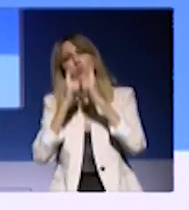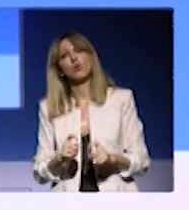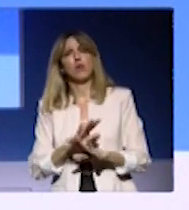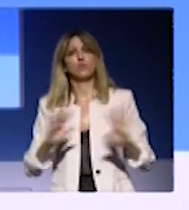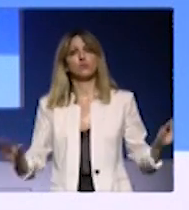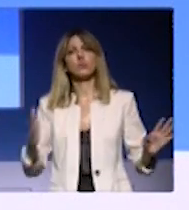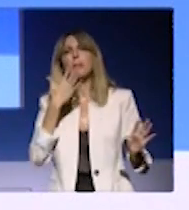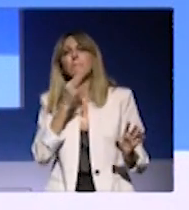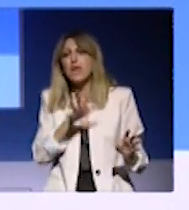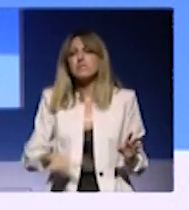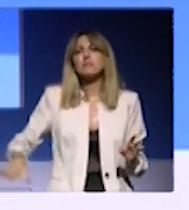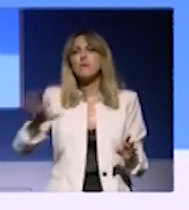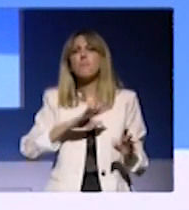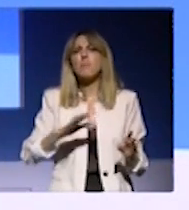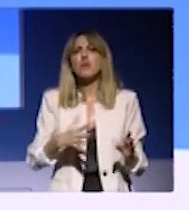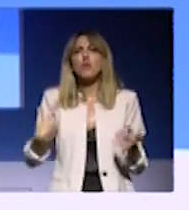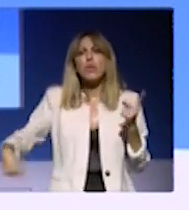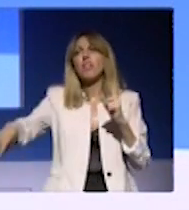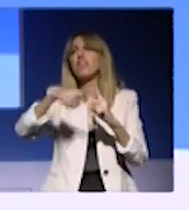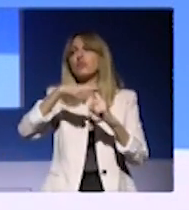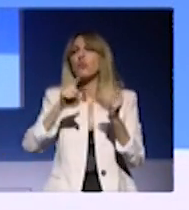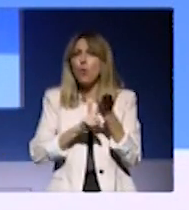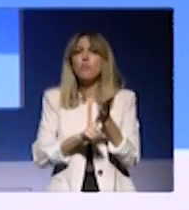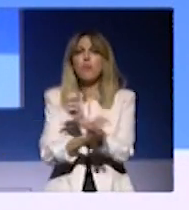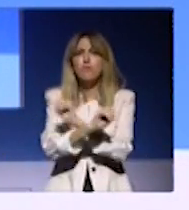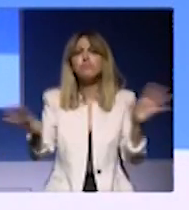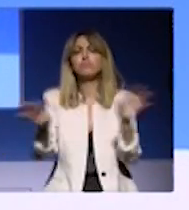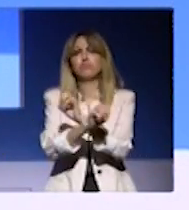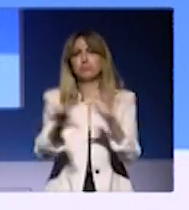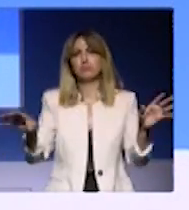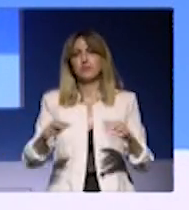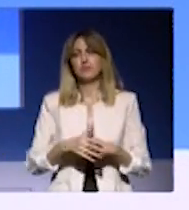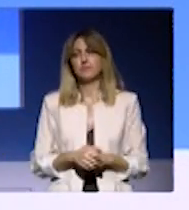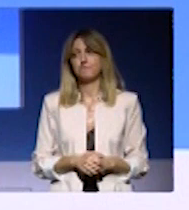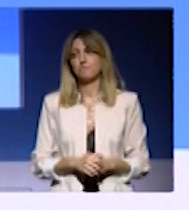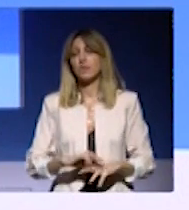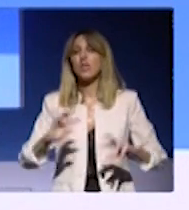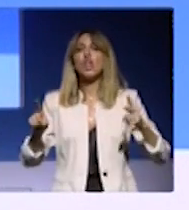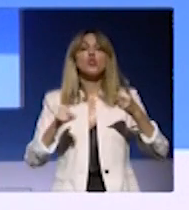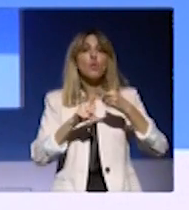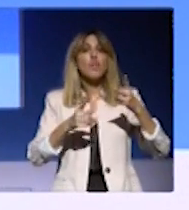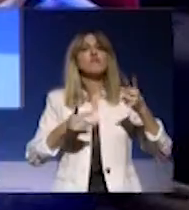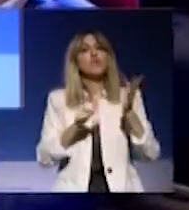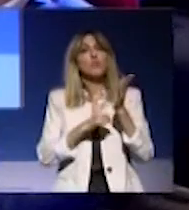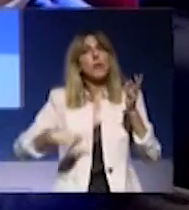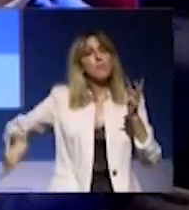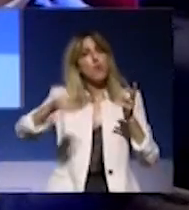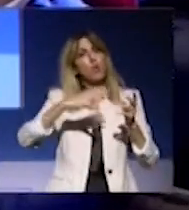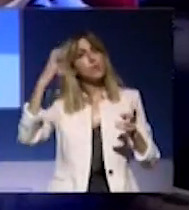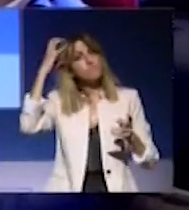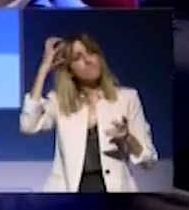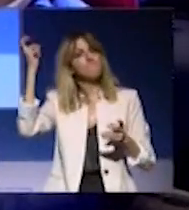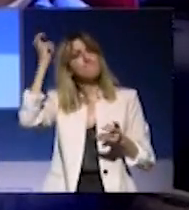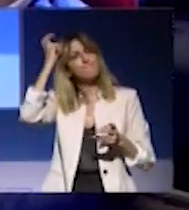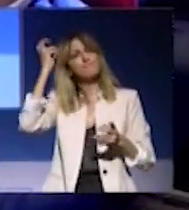σας. Το δεύτερο το οποίο θέλω να συγκρατήσετε και το οποίο αποτελεί μοντέλο για το πώς